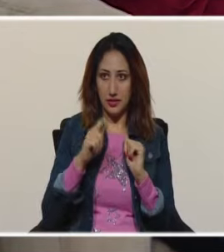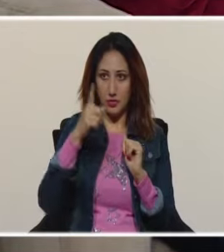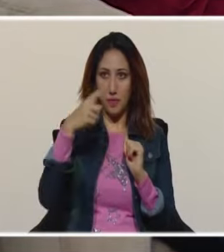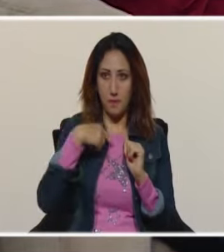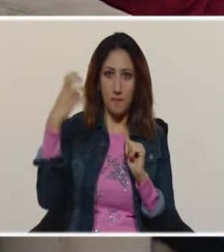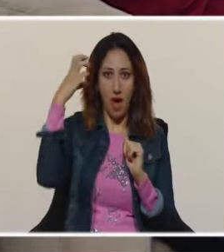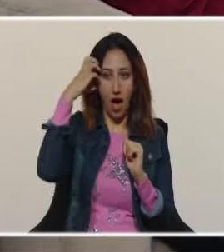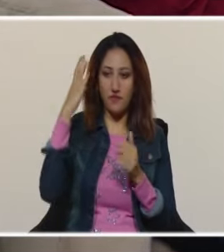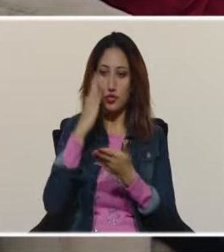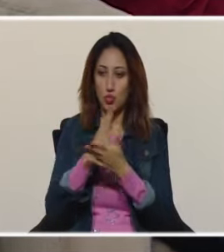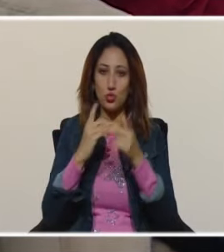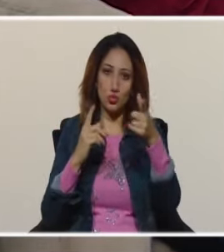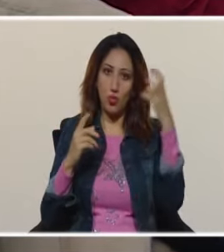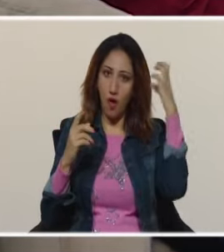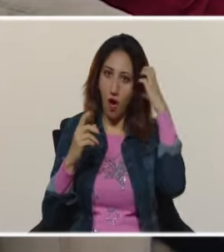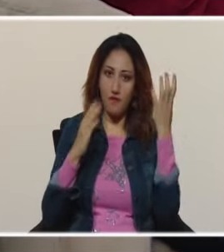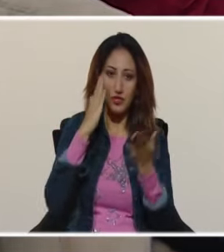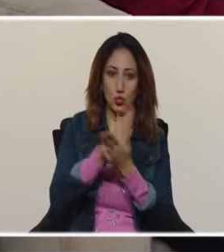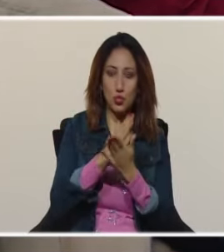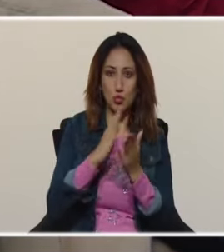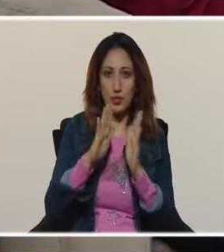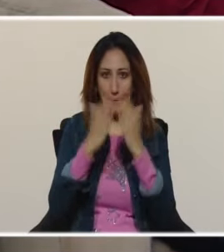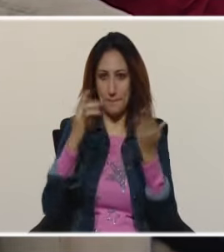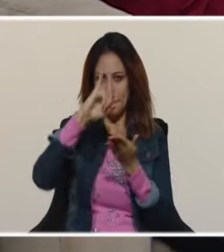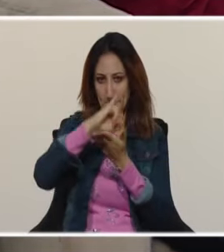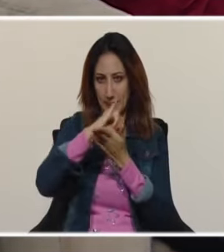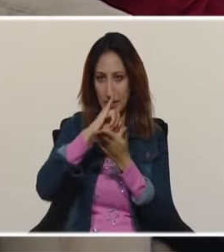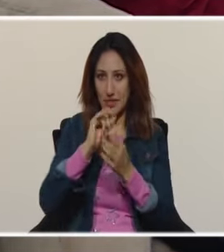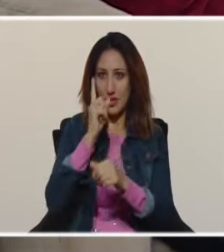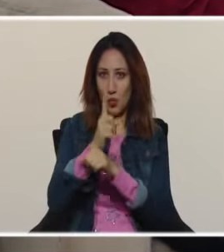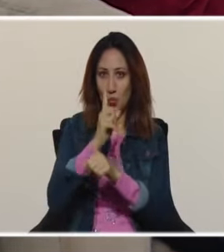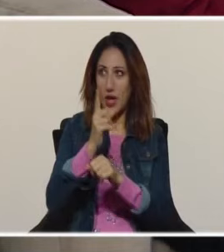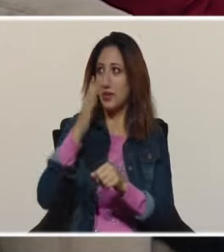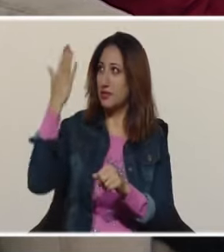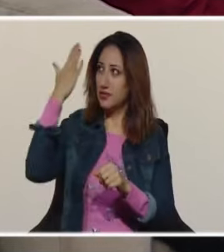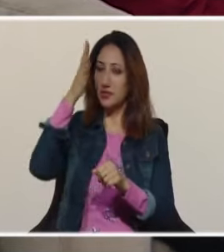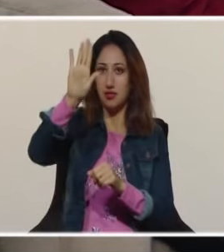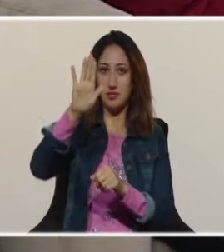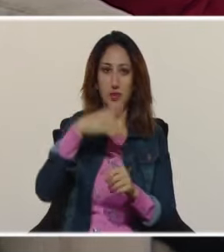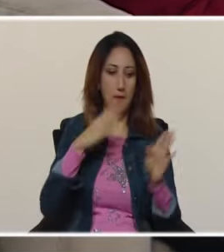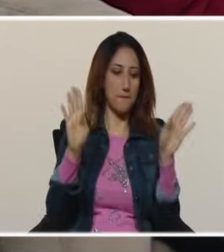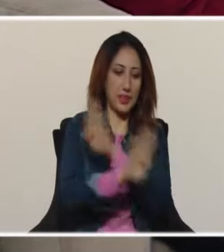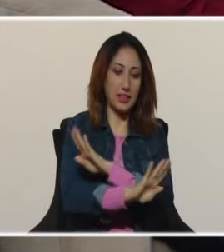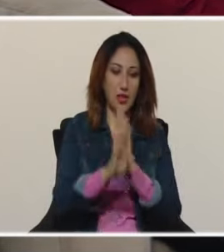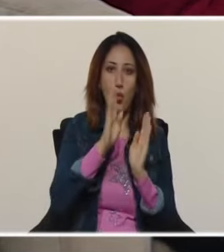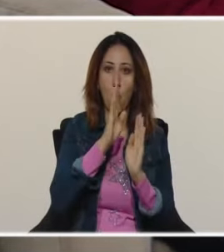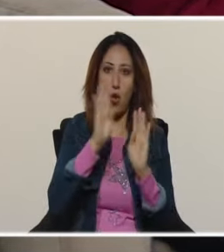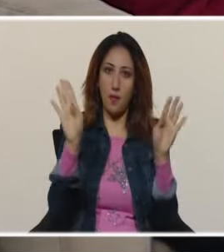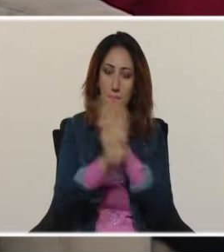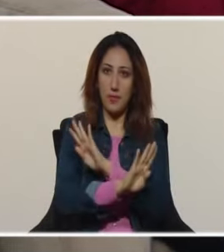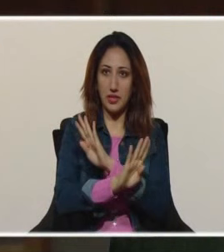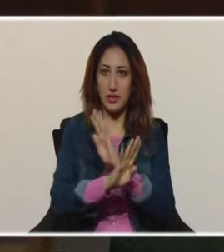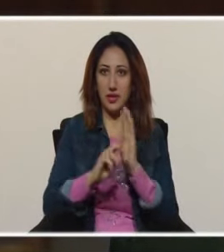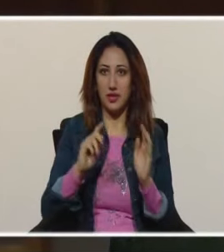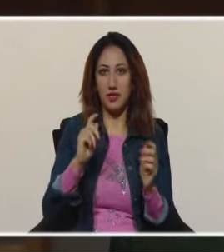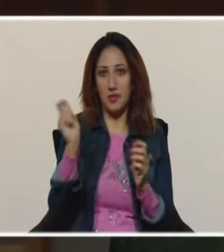نص المنهج وهو حافظ نص المنهج، اول ما الاستاذ يدينا ظهره الامتحان خلص على طول. ليه؟ بنبدل على طول. هو بيكتب اللي هو عارفه وانا بكتب اللي انا عارفه،